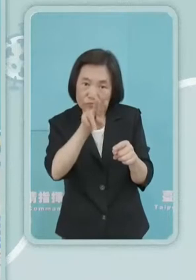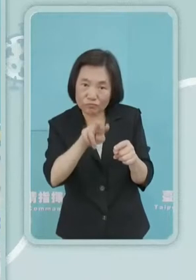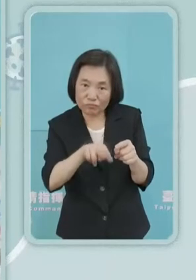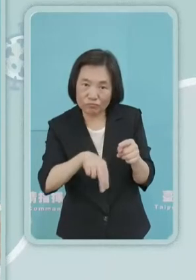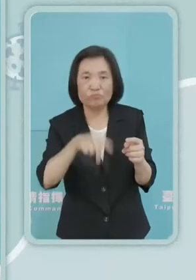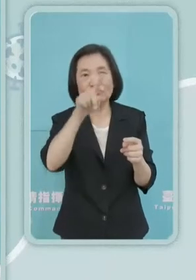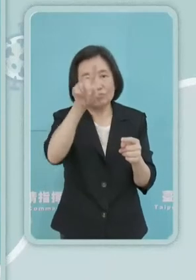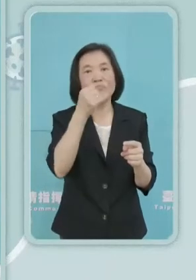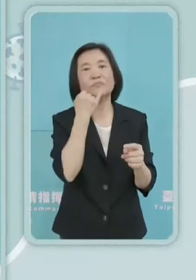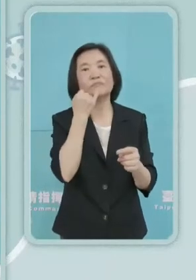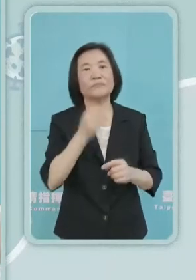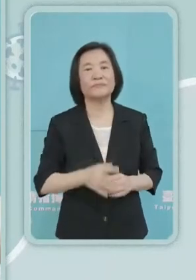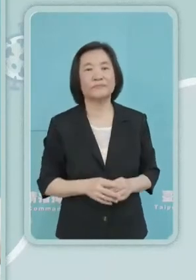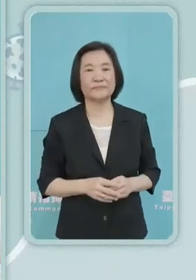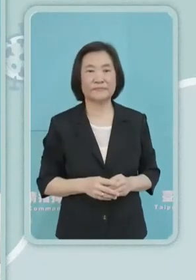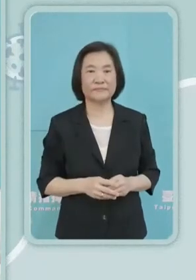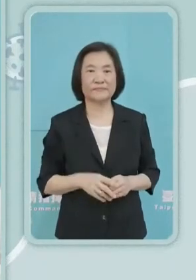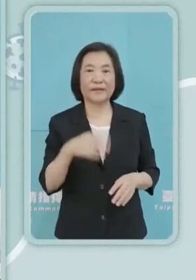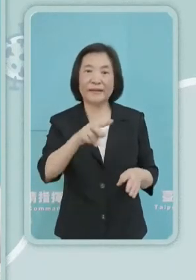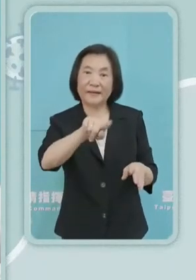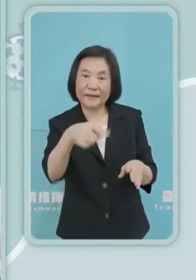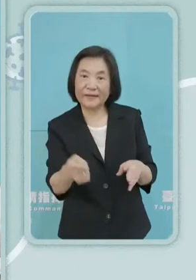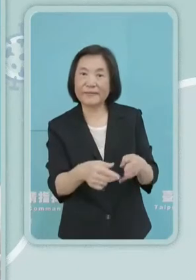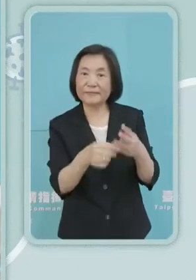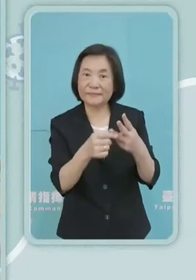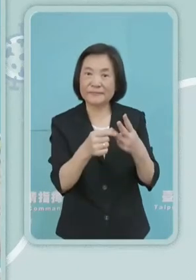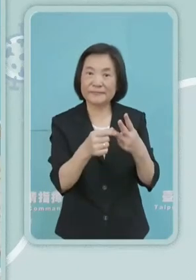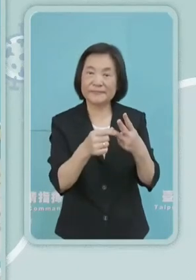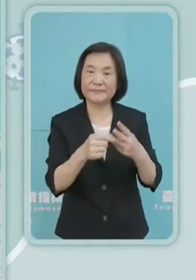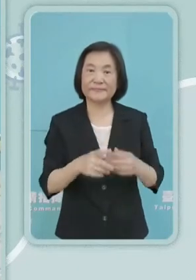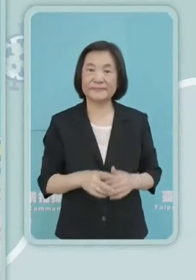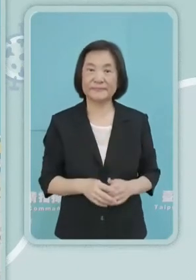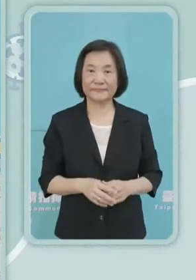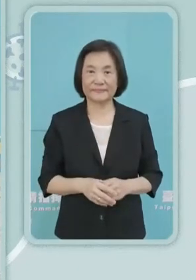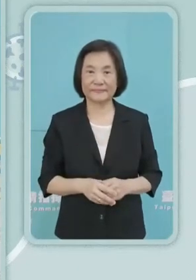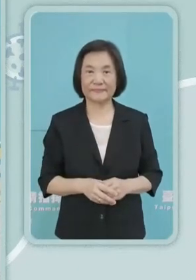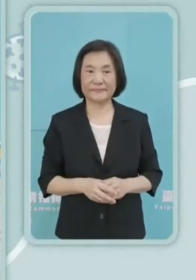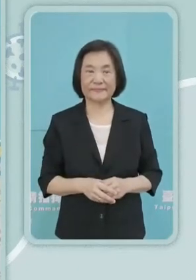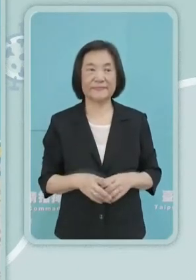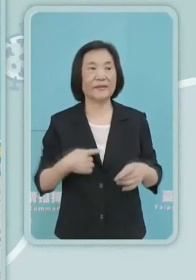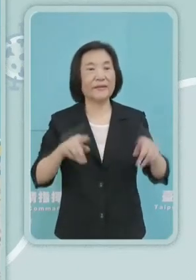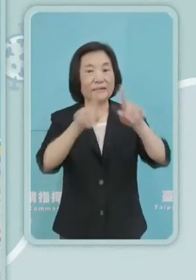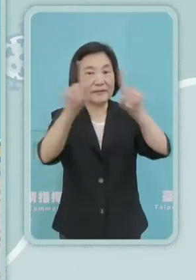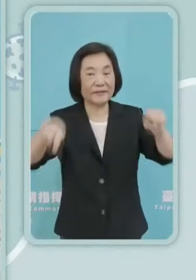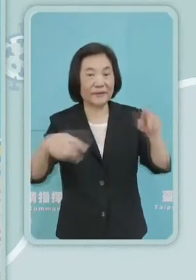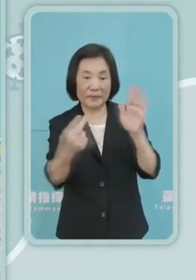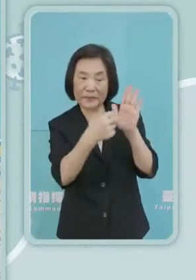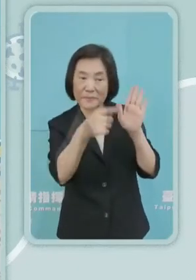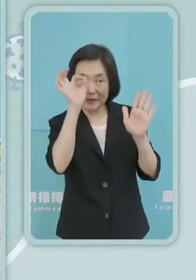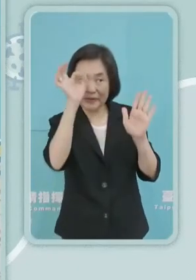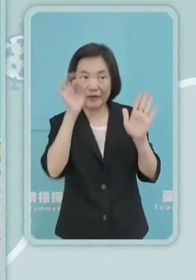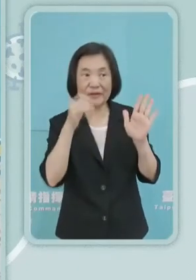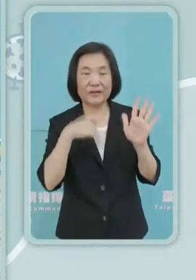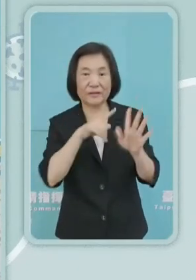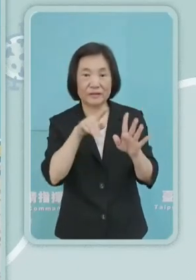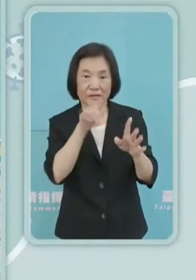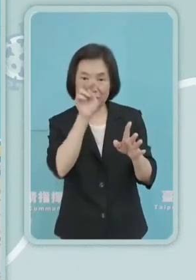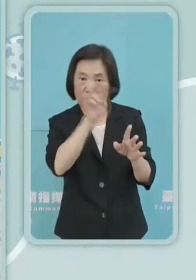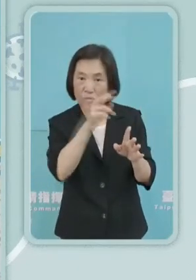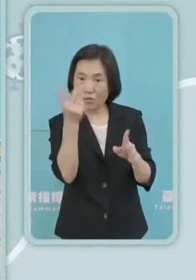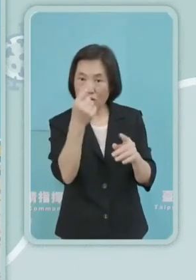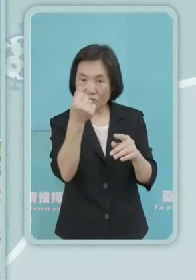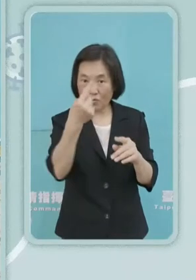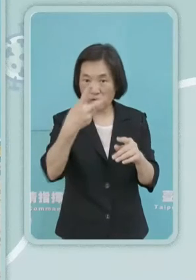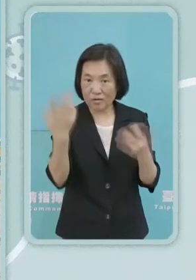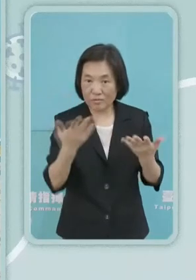择。接下来第三个步骤啊，这里面呢要请你确认两件事情。